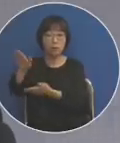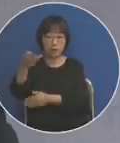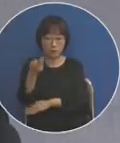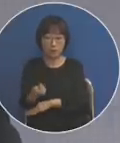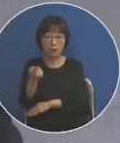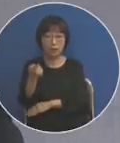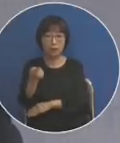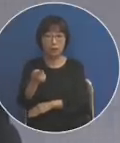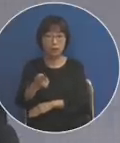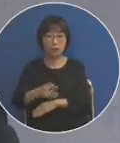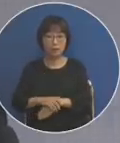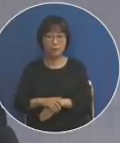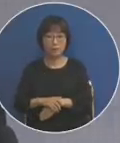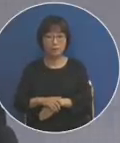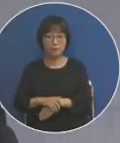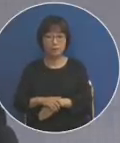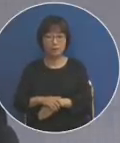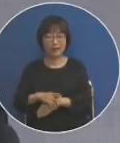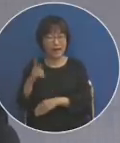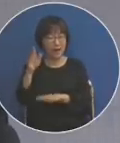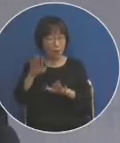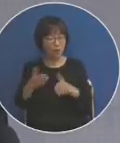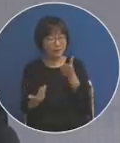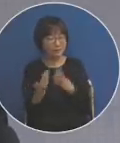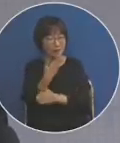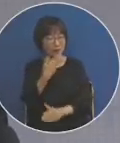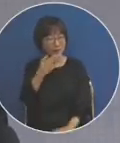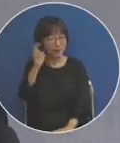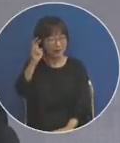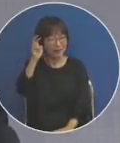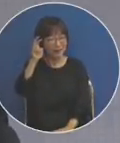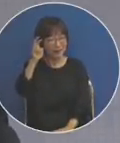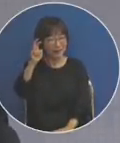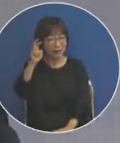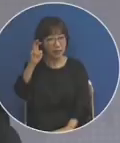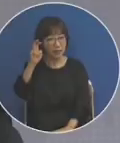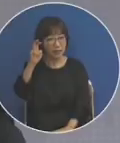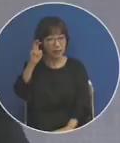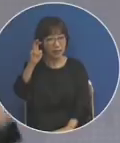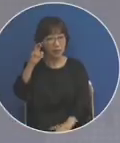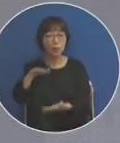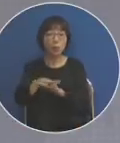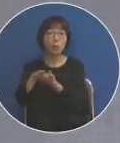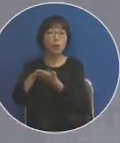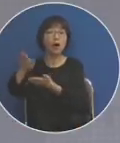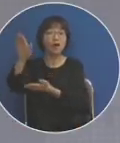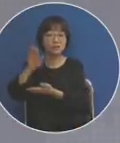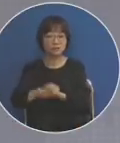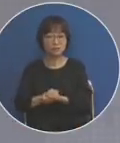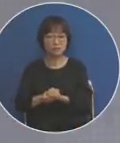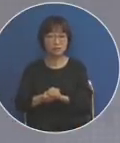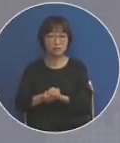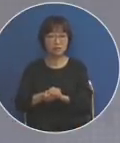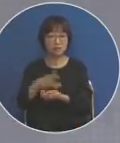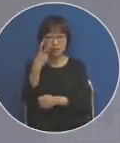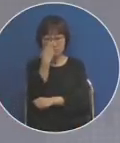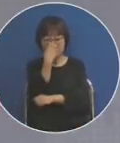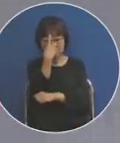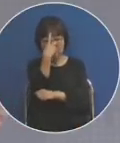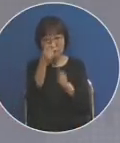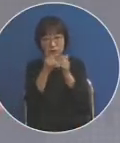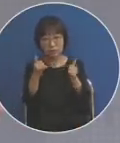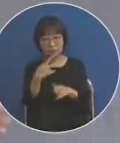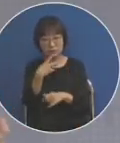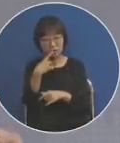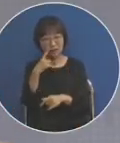work. 아니 그 사고 날 거라 생각을 안 했죠. And of course he didn't think that an accident would take place. 그 지키는 사람 잠도 자고 막 그냥 막 놀란